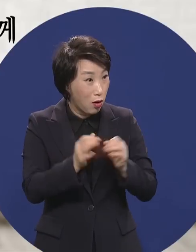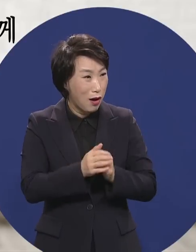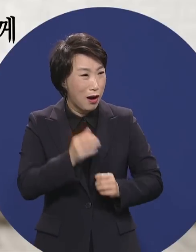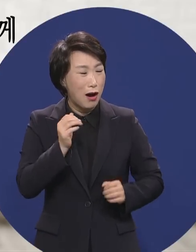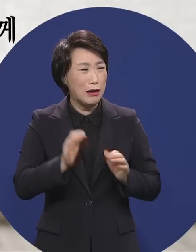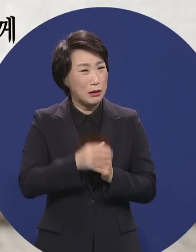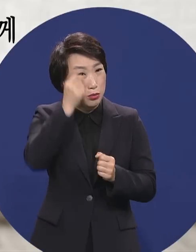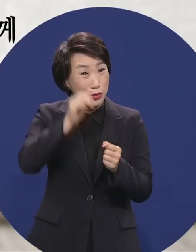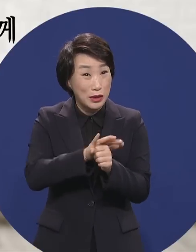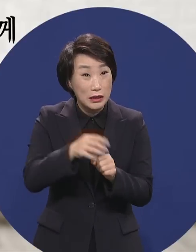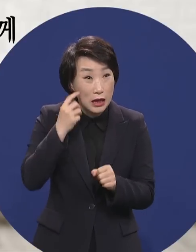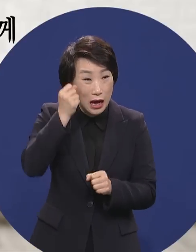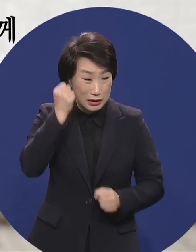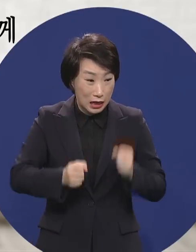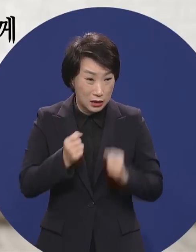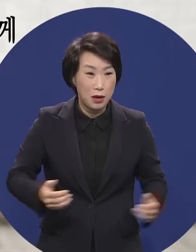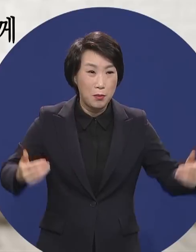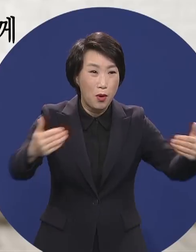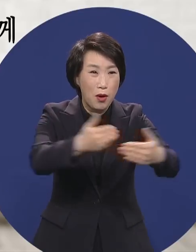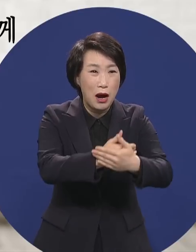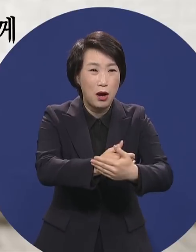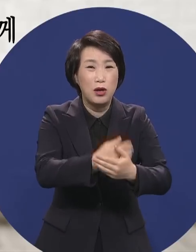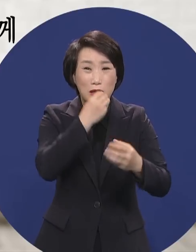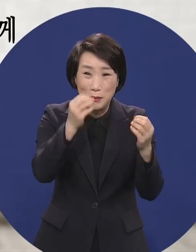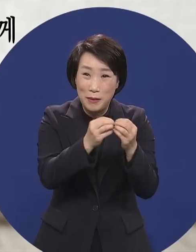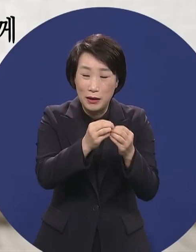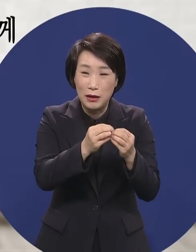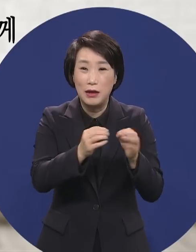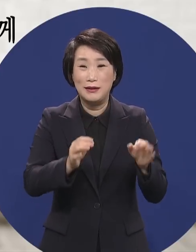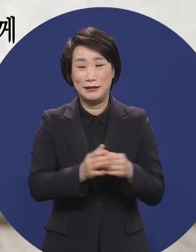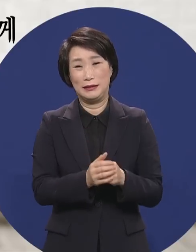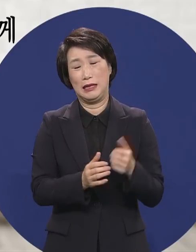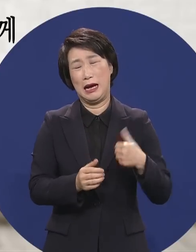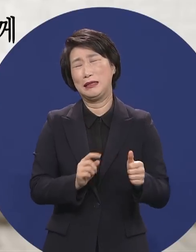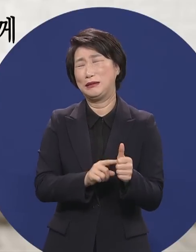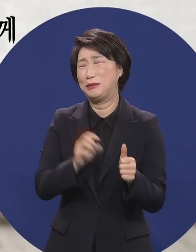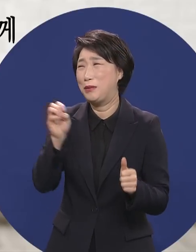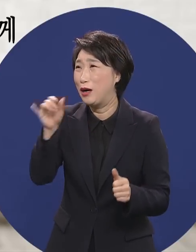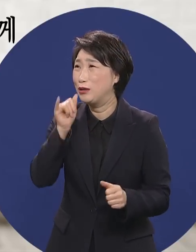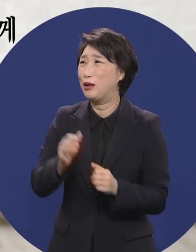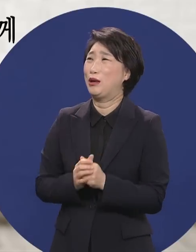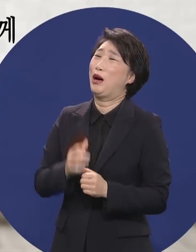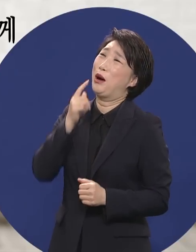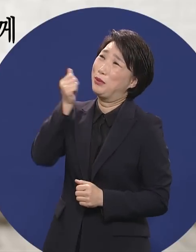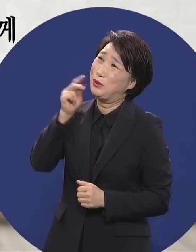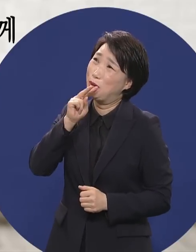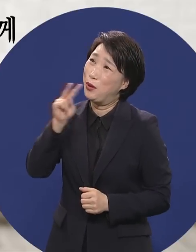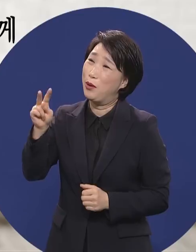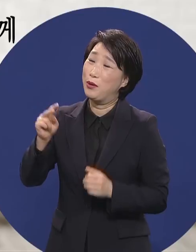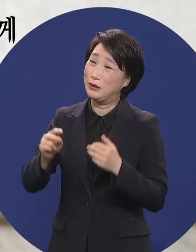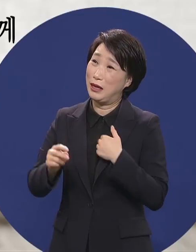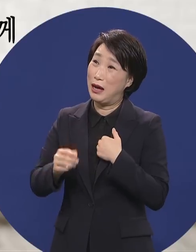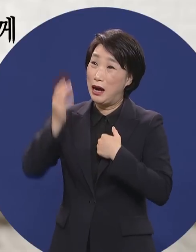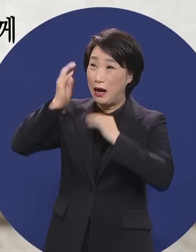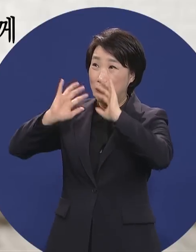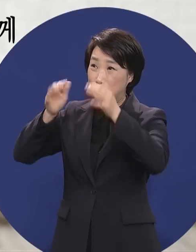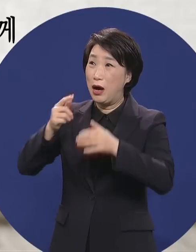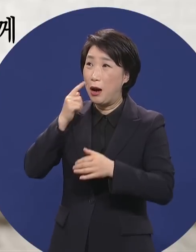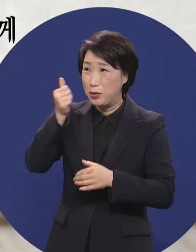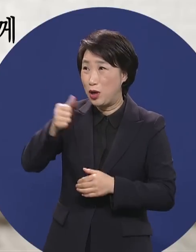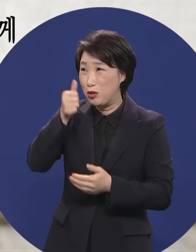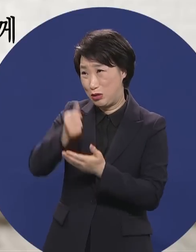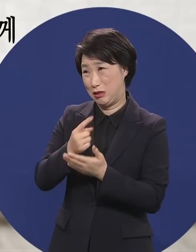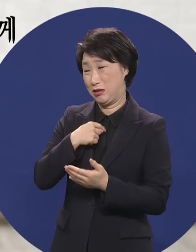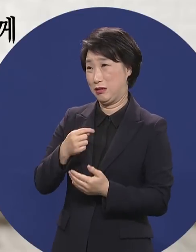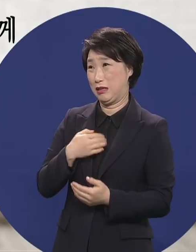보고 측은히 여겨 달려가 목을 안고 입을 맞추니 아들이 가로되 아버지여 내가 하늘과 아버지께